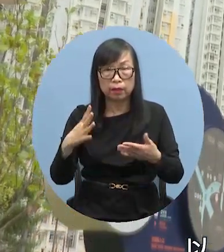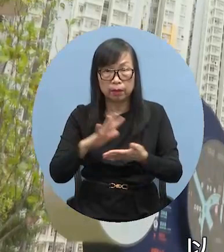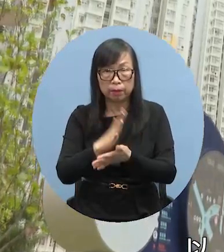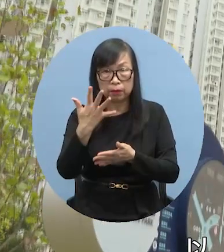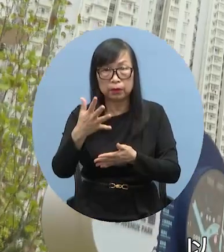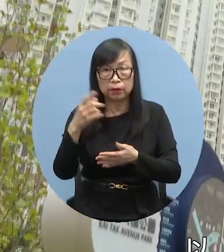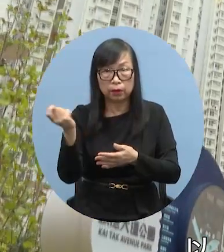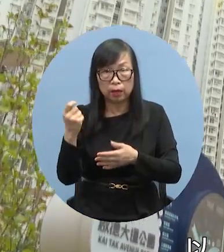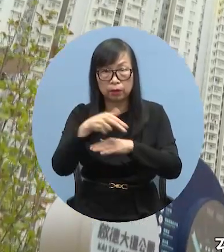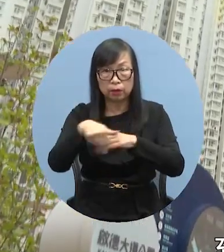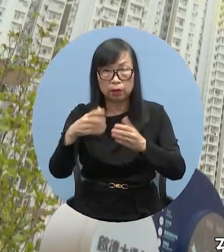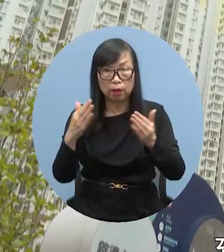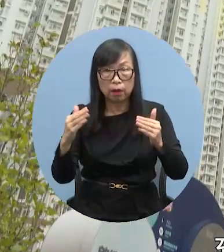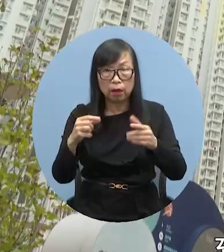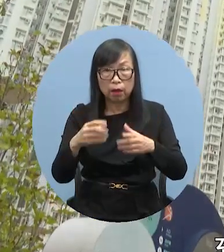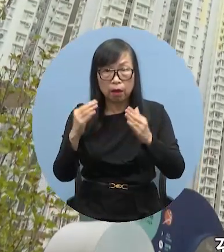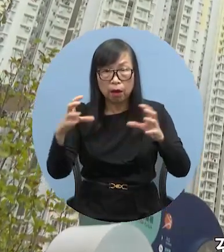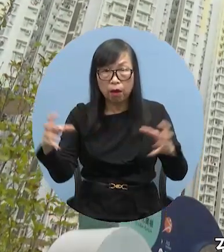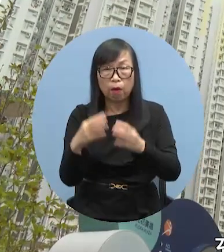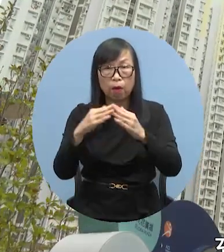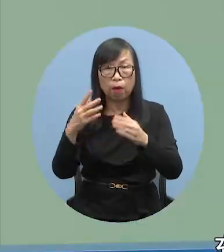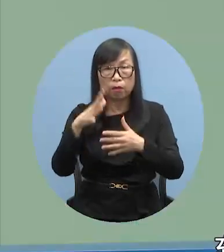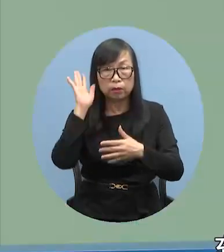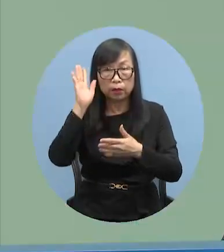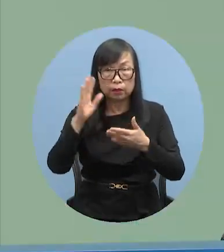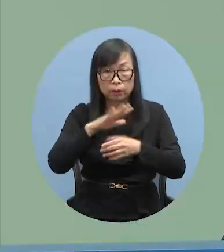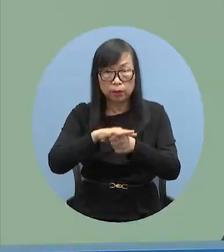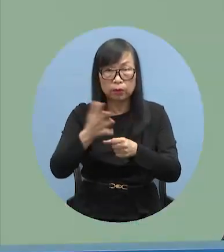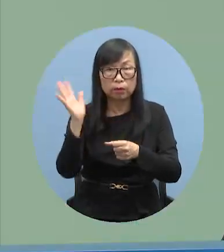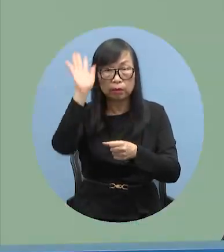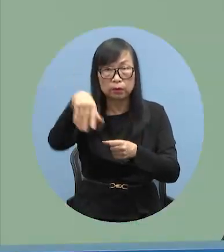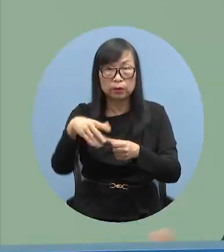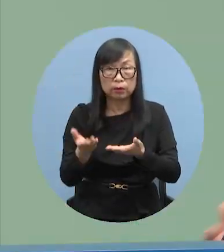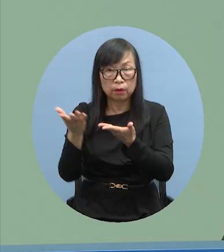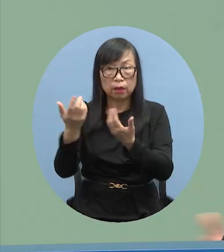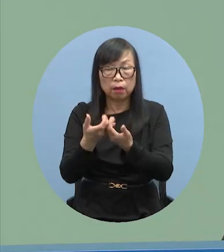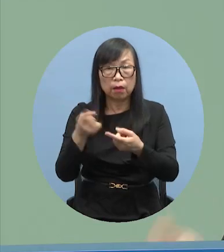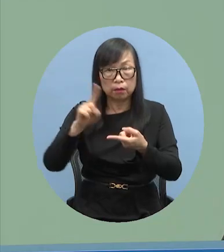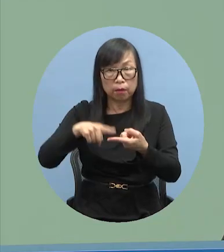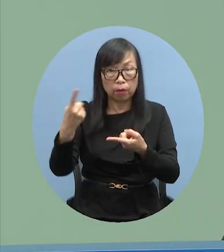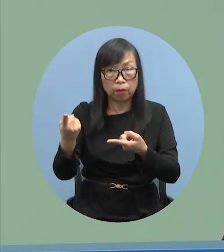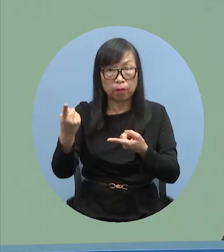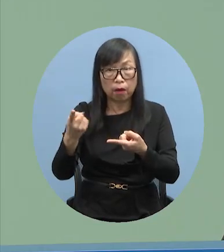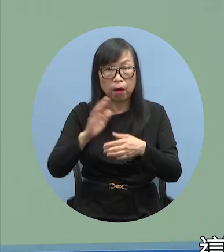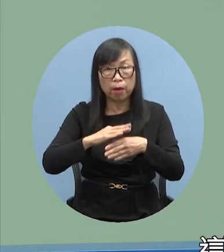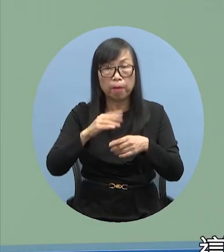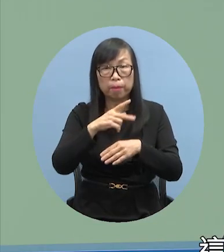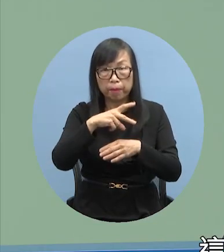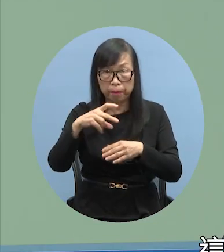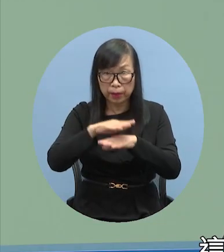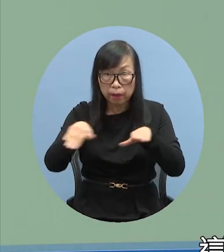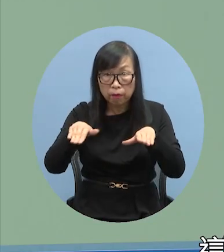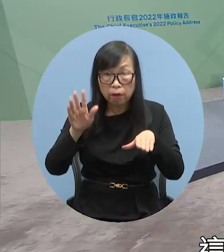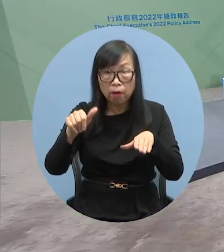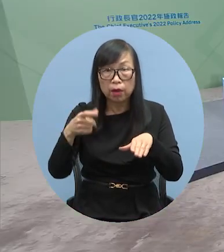公屋去填咗佢。後嗰5年，我的供應量會大好多啊嘛，係 double 啊嘛，所以啱啱咪平衡翻咯。呢個就係簡約